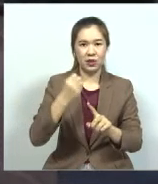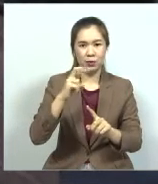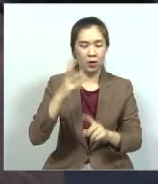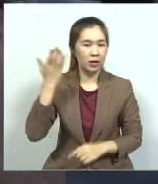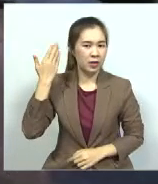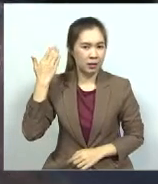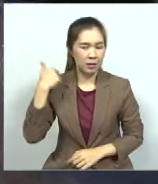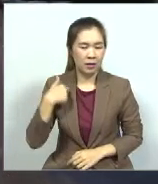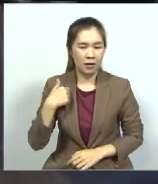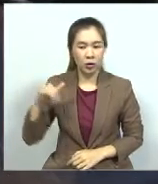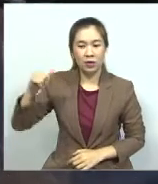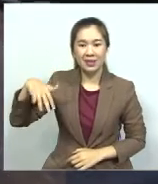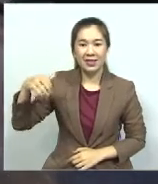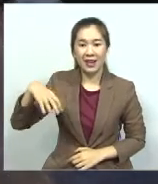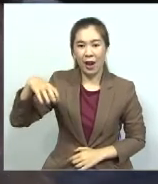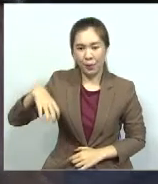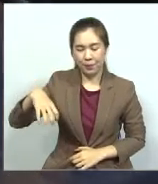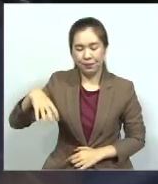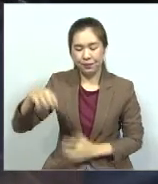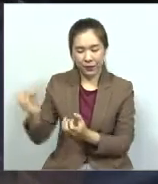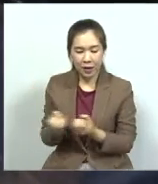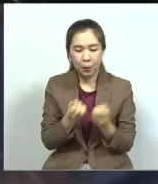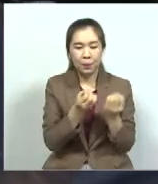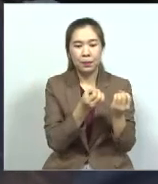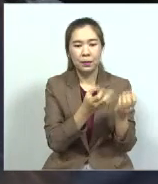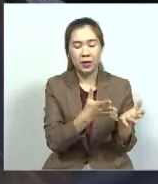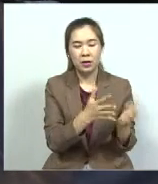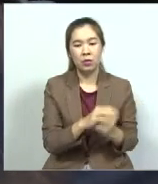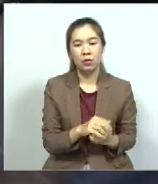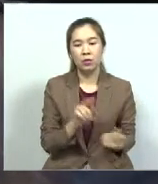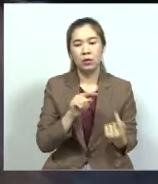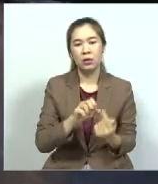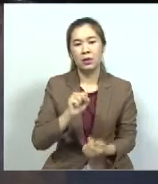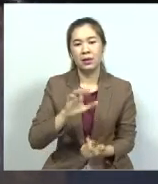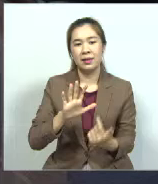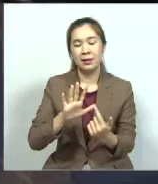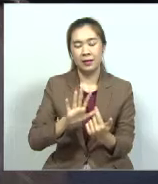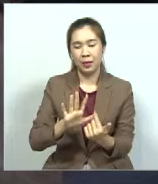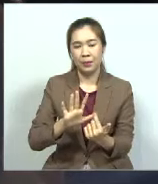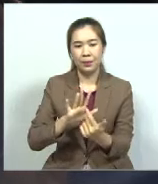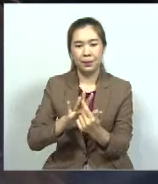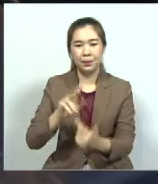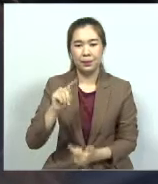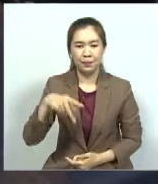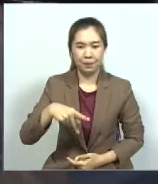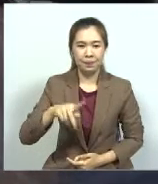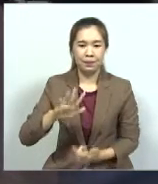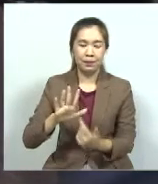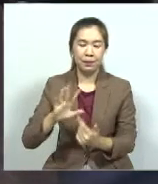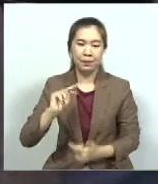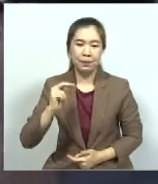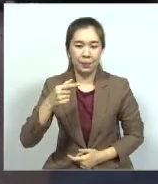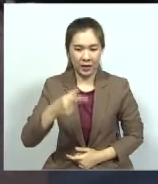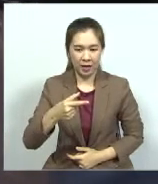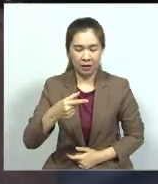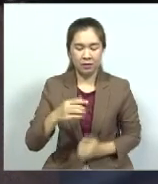านมามาจากห้างสยามพารากอนแล้วก็จะไปส่งที่ย่านสำเพ็งโดยใช้ถนนอังรีดูนังเลี้ยวเข้า